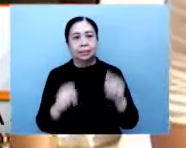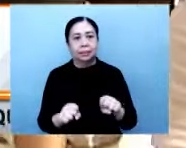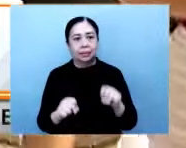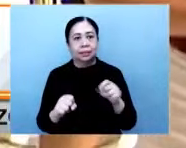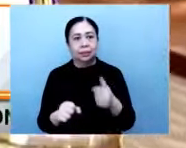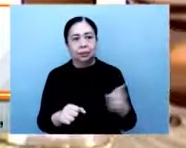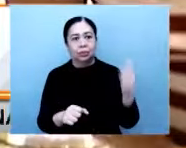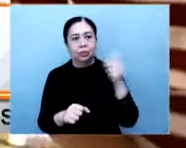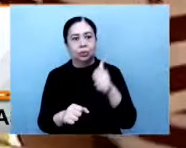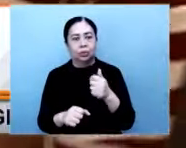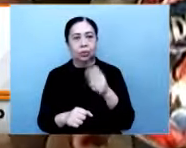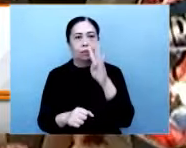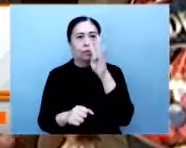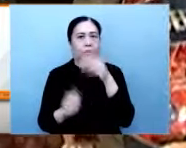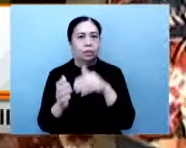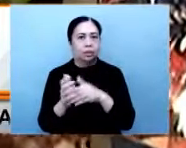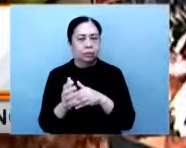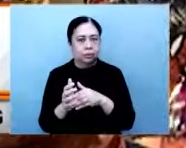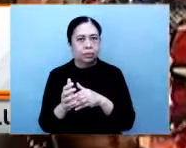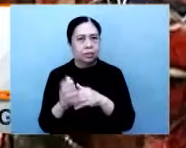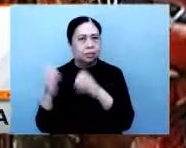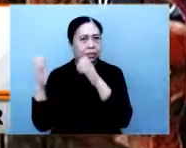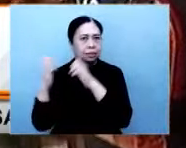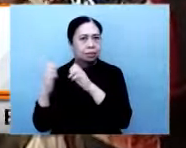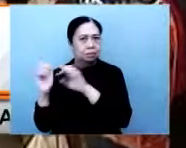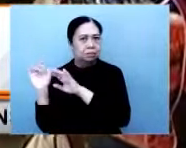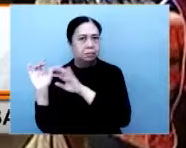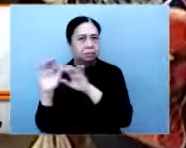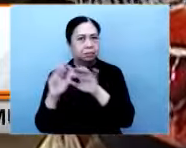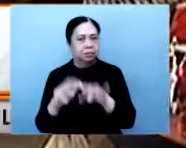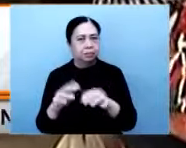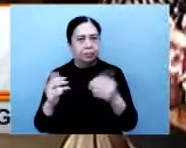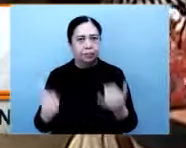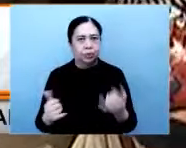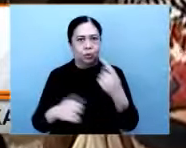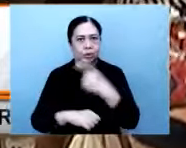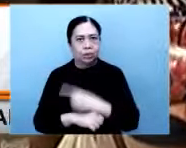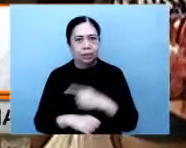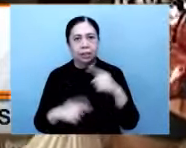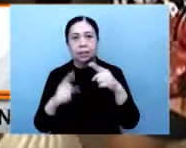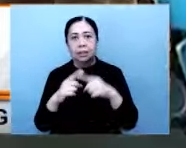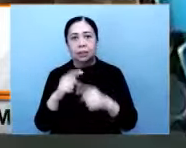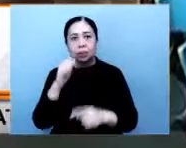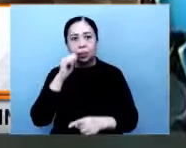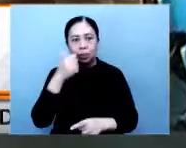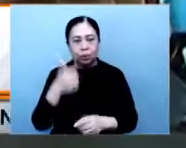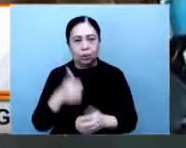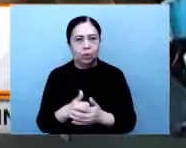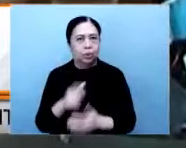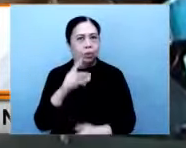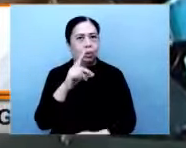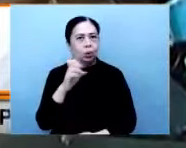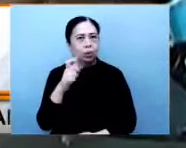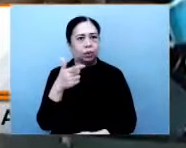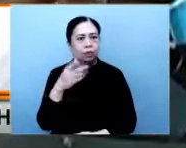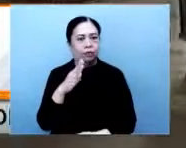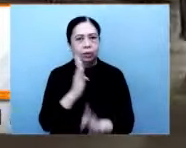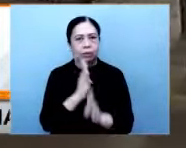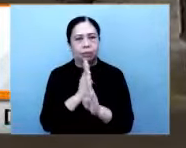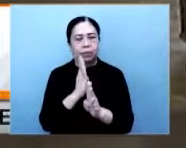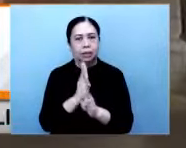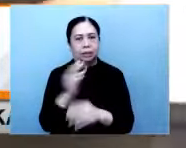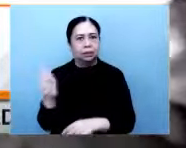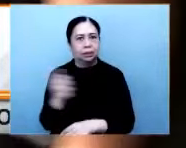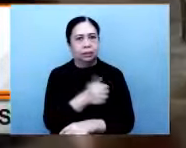nasa 4,000 pasahero ang inaasahang magsisidatingan ngayong araw hanggang bukas. Nasa 124 bus ang umiikot ngayon mula